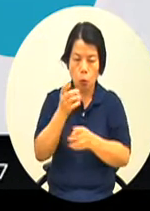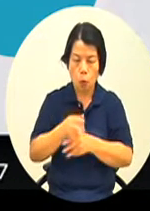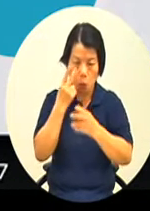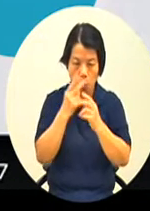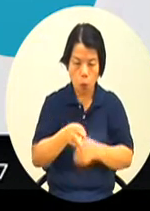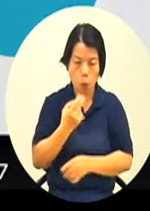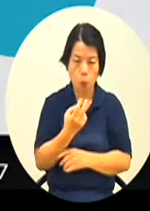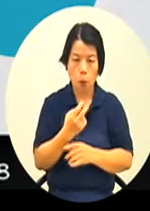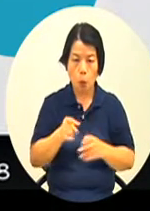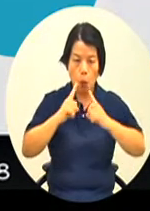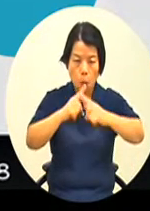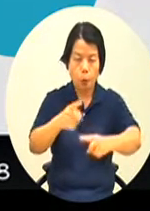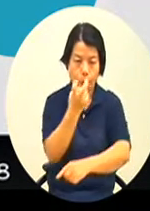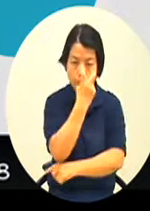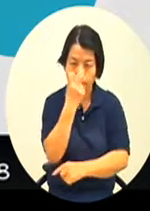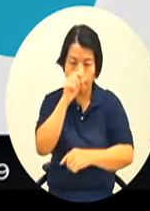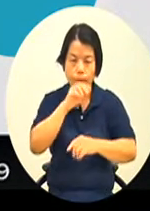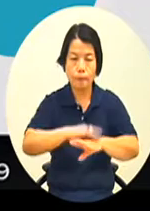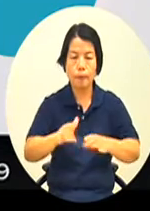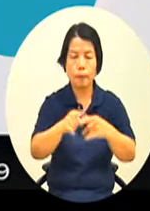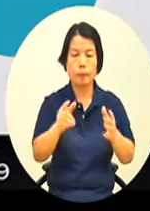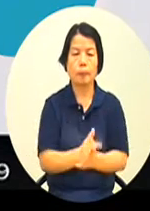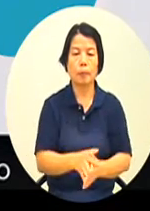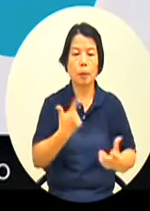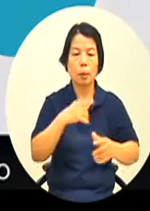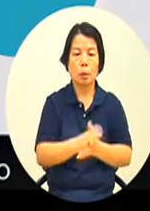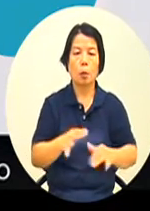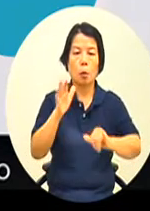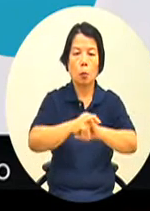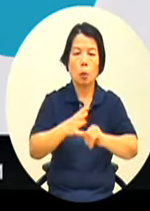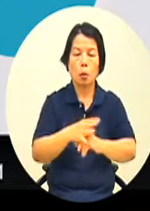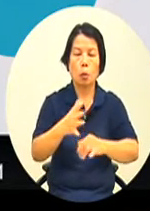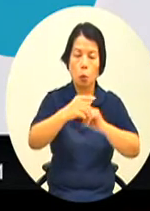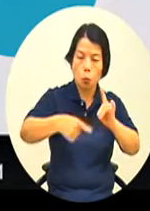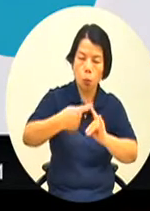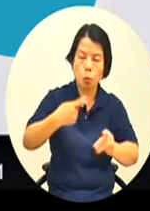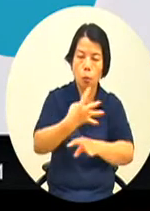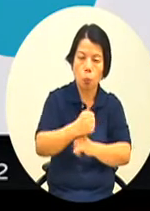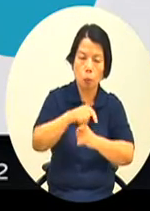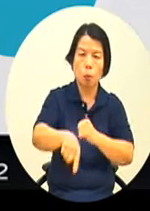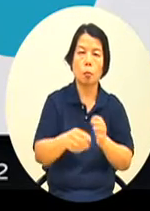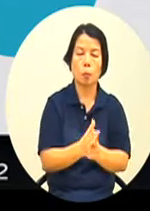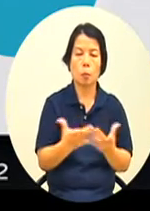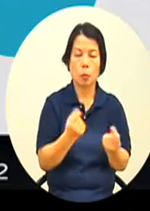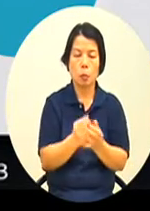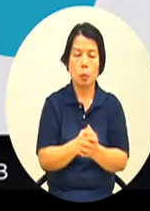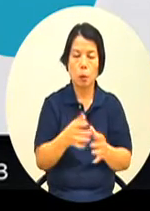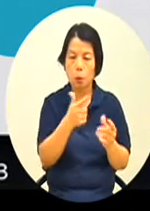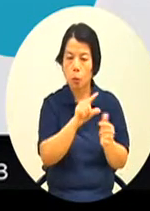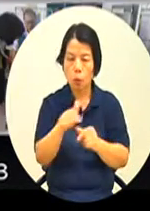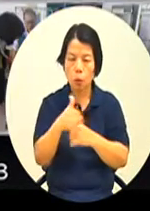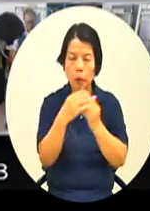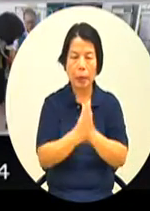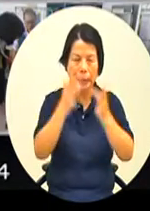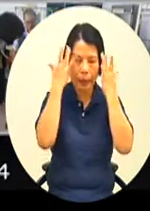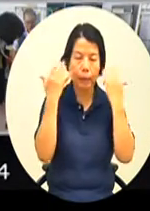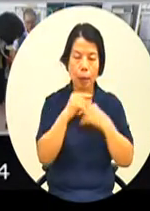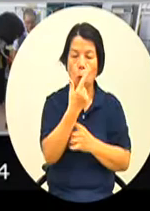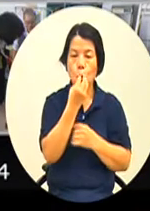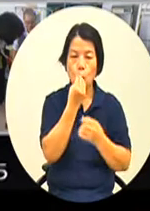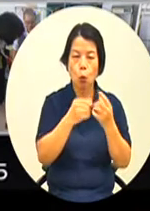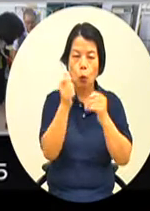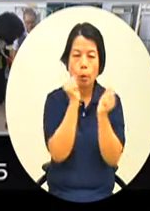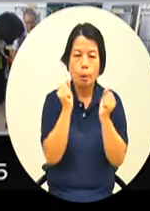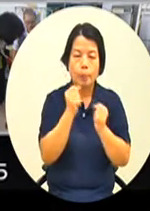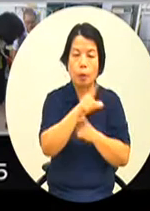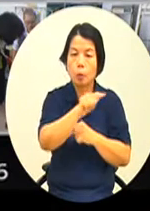括我们每逢年节进行的，例如说端午节的粽子产品的一个查核，或是夏季的冰品我们这个相关的查核的